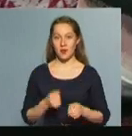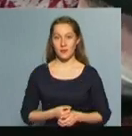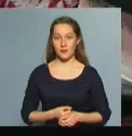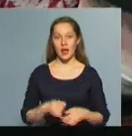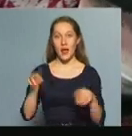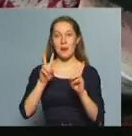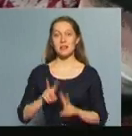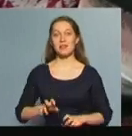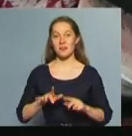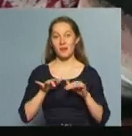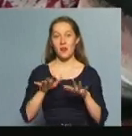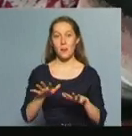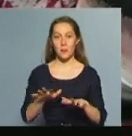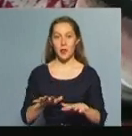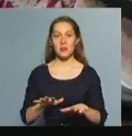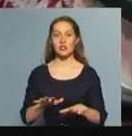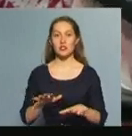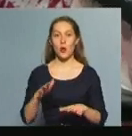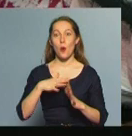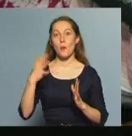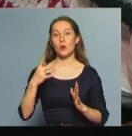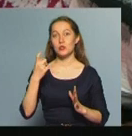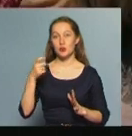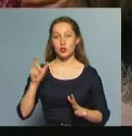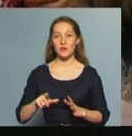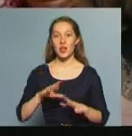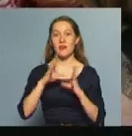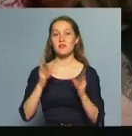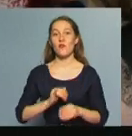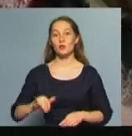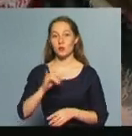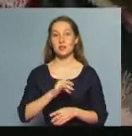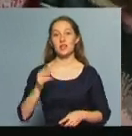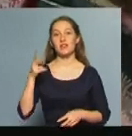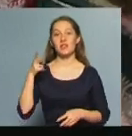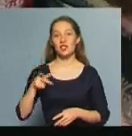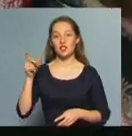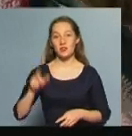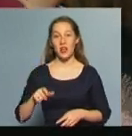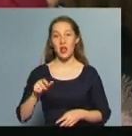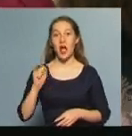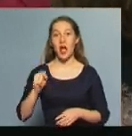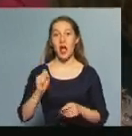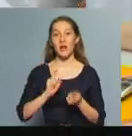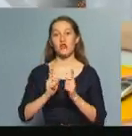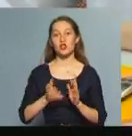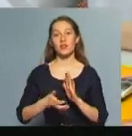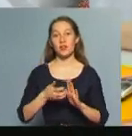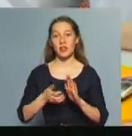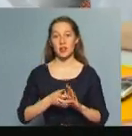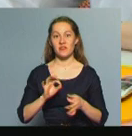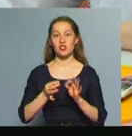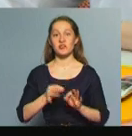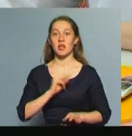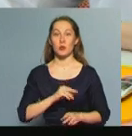Обследование прошло более сотни человек. Всего в Удмуртии 2000 глухих. Сурдопереводчиков катастрофически не хватает. В Ижевске работает